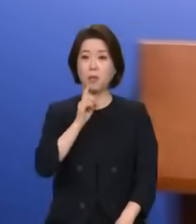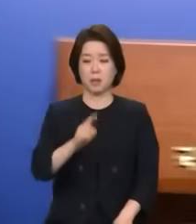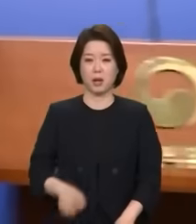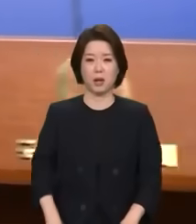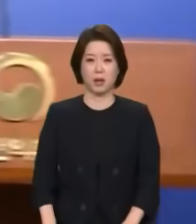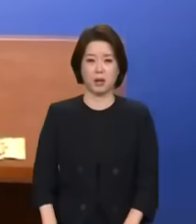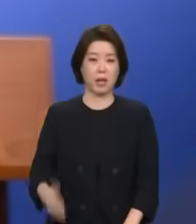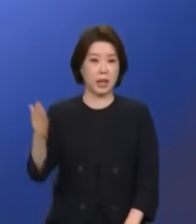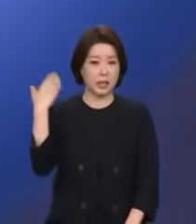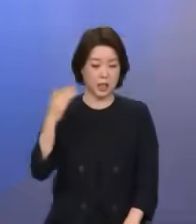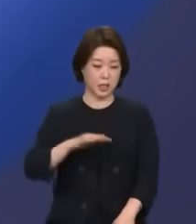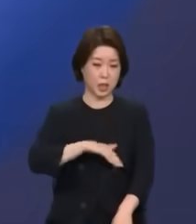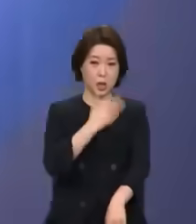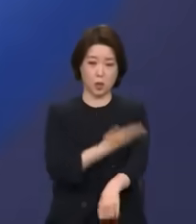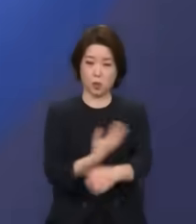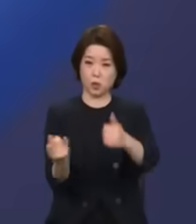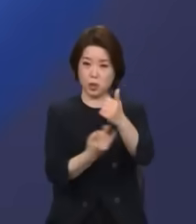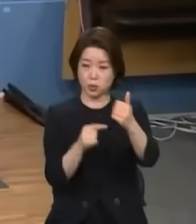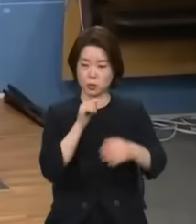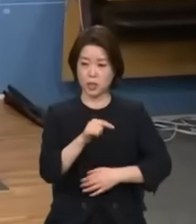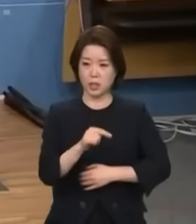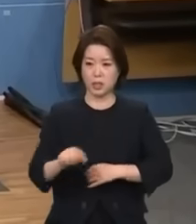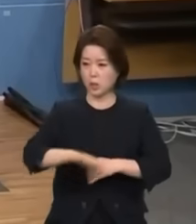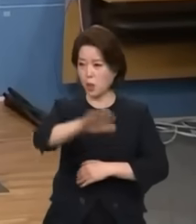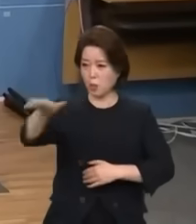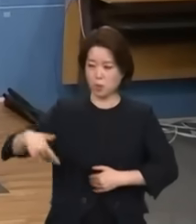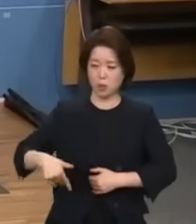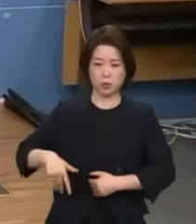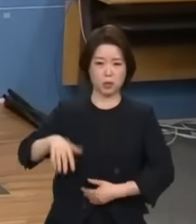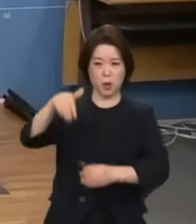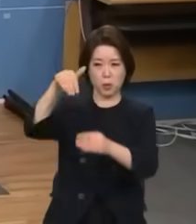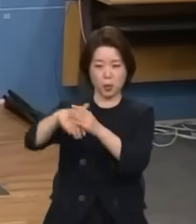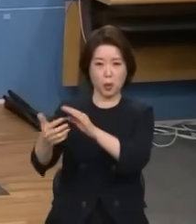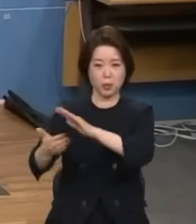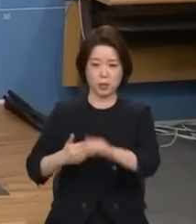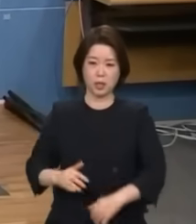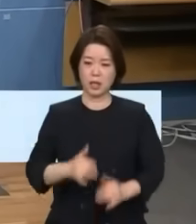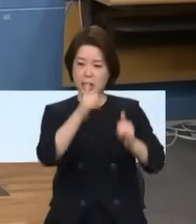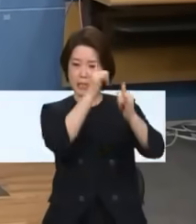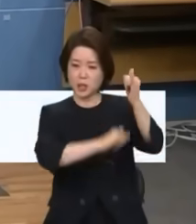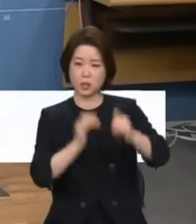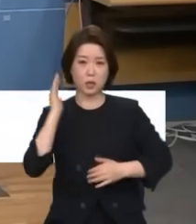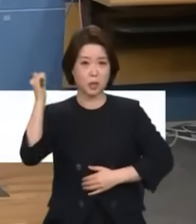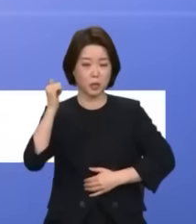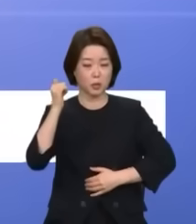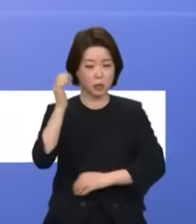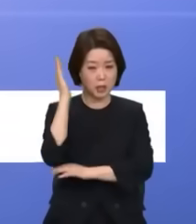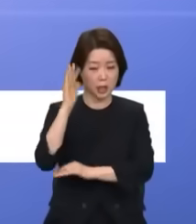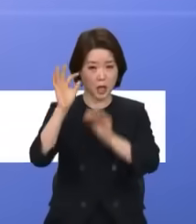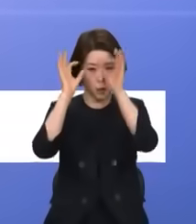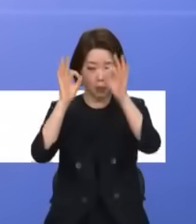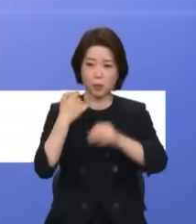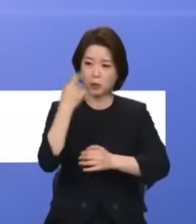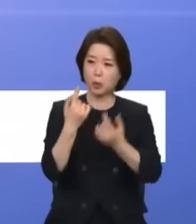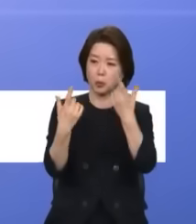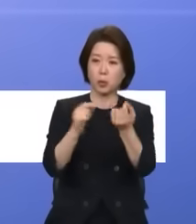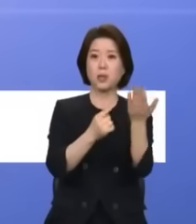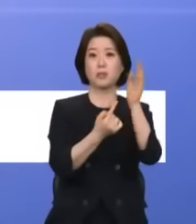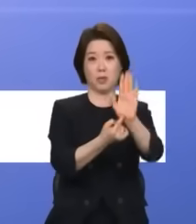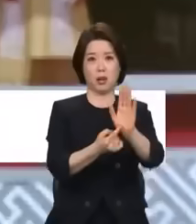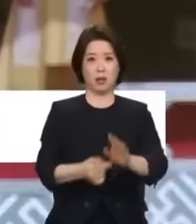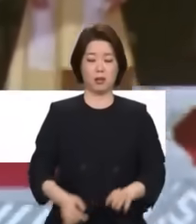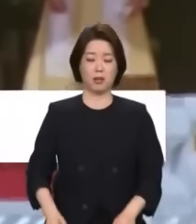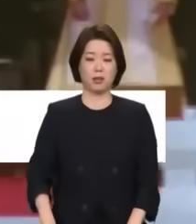지난 10일 권익위는 전원위원회에서 표결을 앞두고 역대 대통령 사례를 예시로 들며 이 같은 논리를 편 것으로